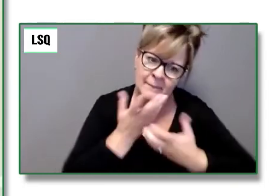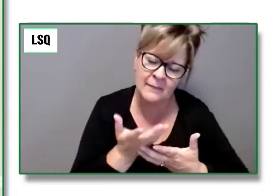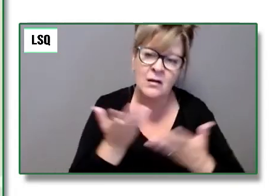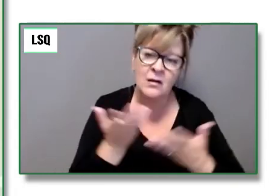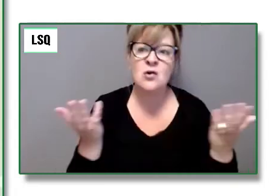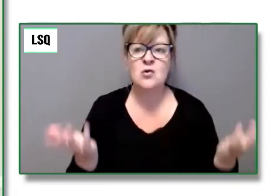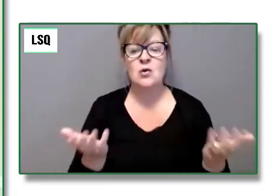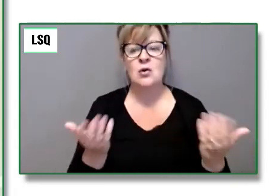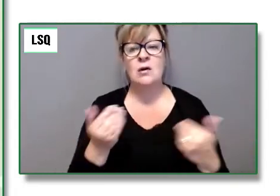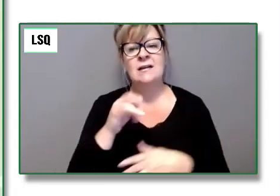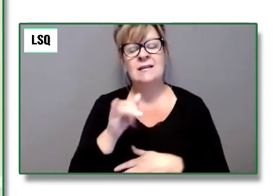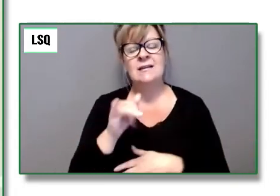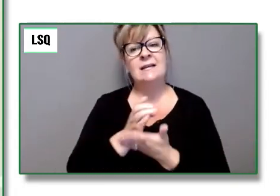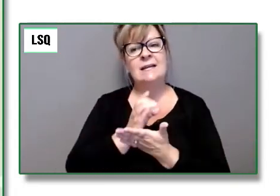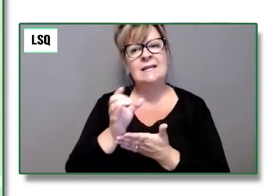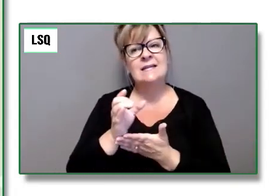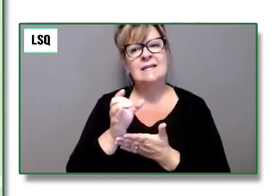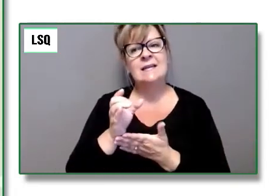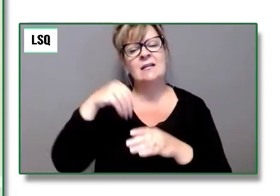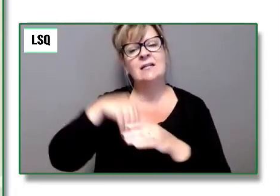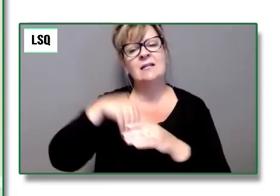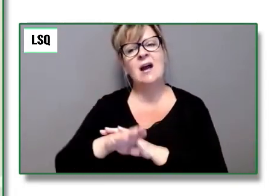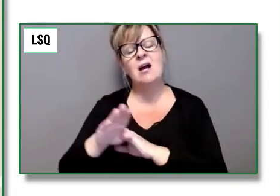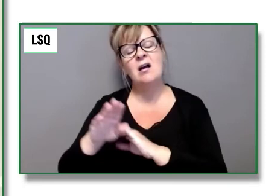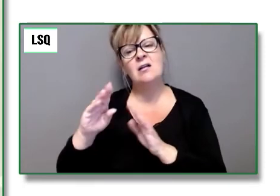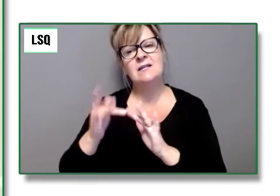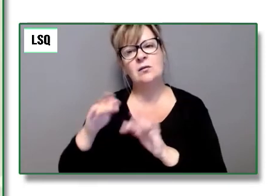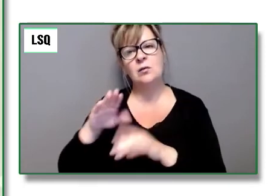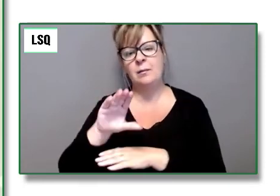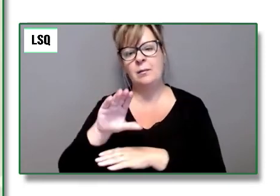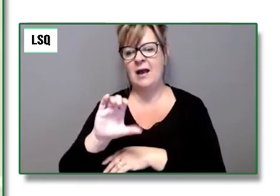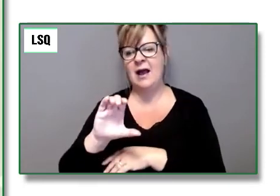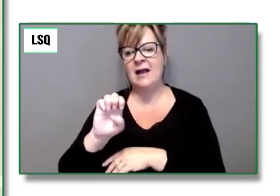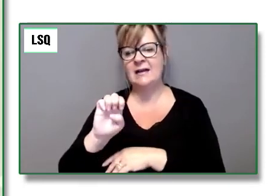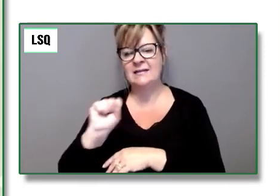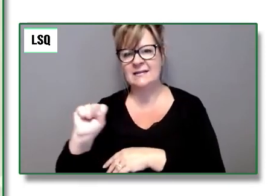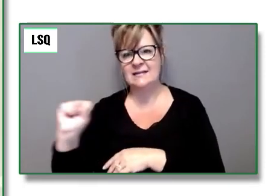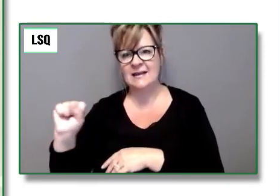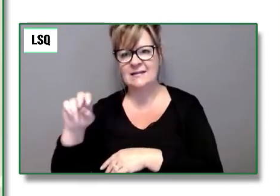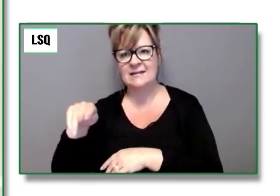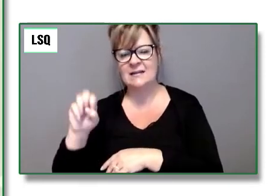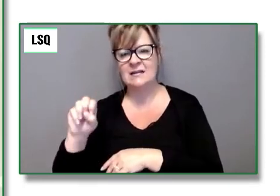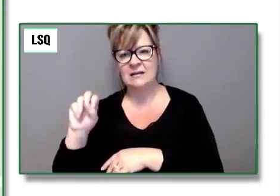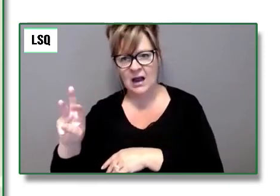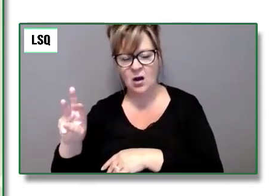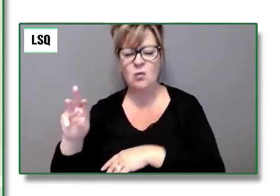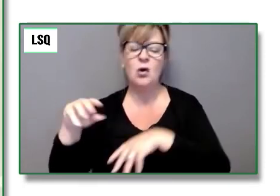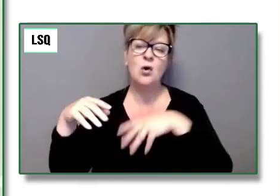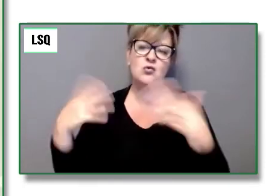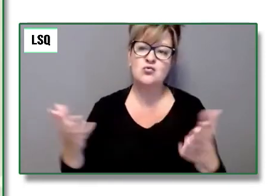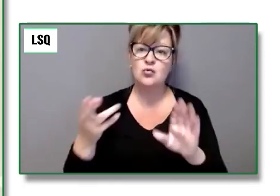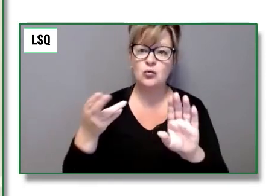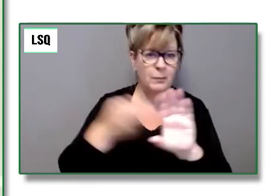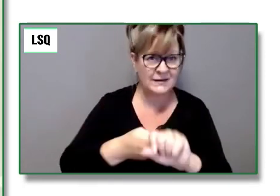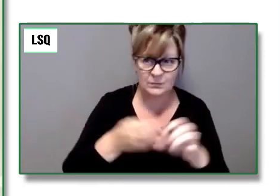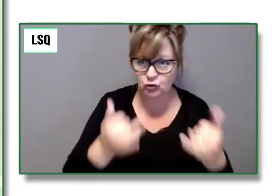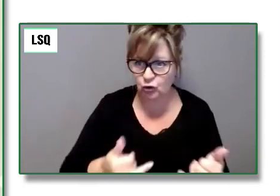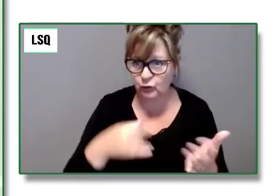simplement pour apprendre. C'est comme ça que le progrès arrive. Il ne s'agit pas d'identifier donc